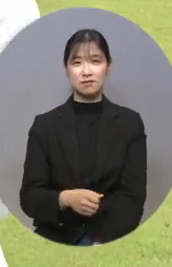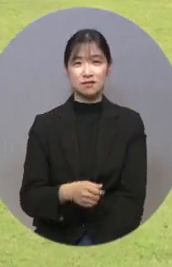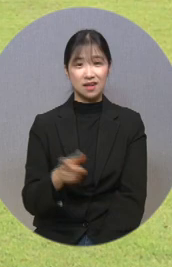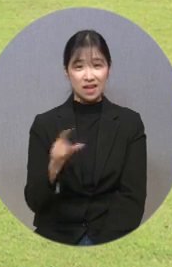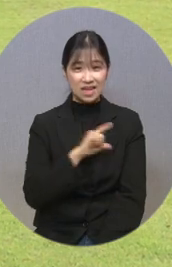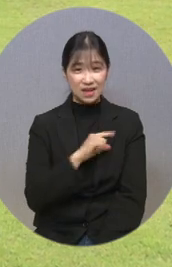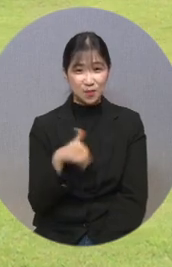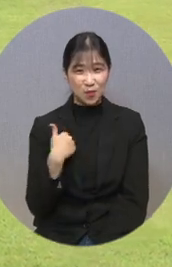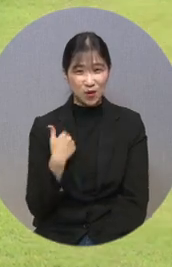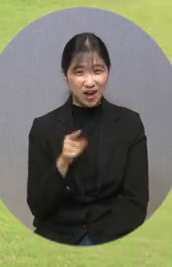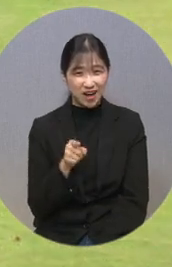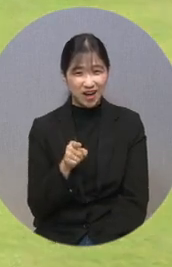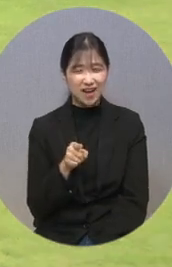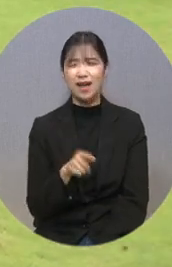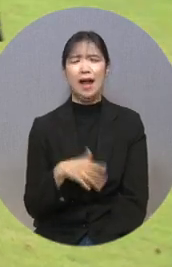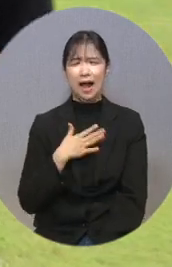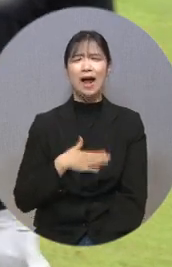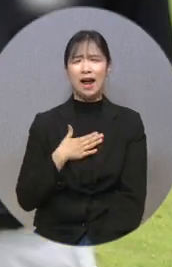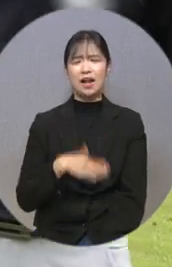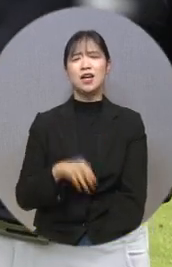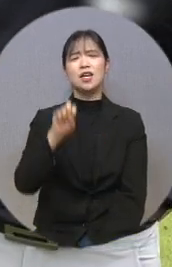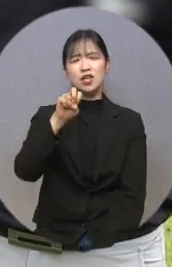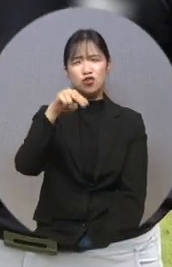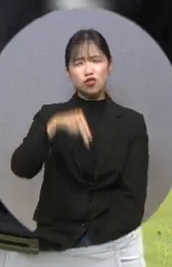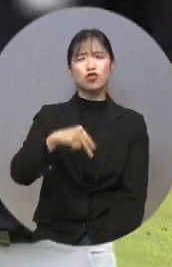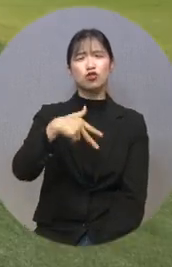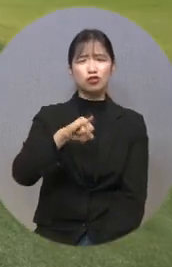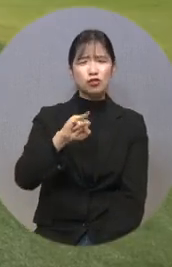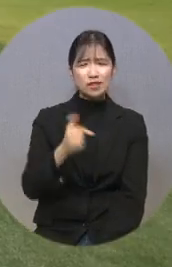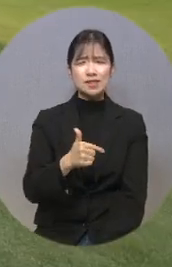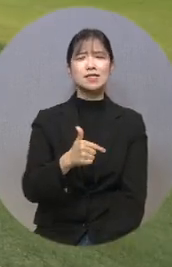아니? 알아. 유진 공주님이다.